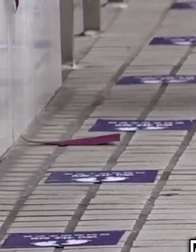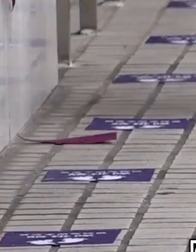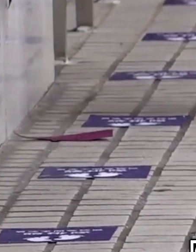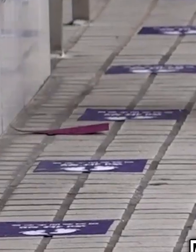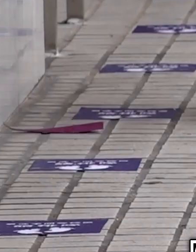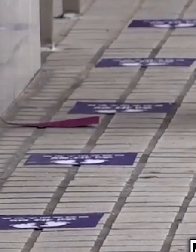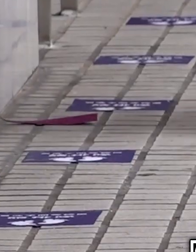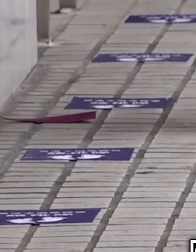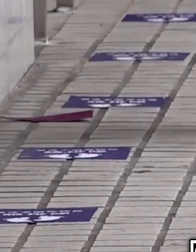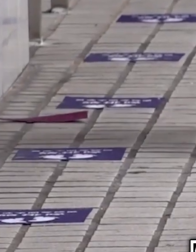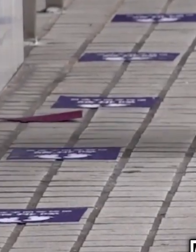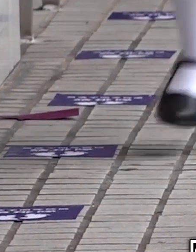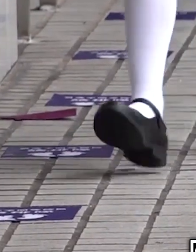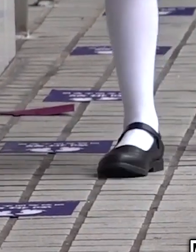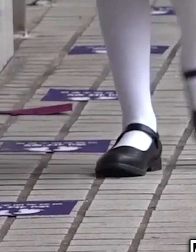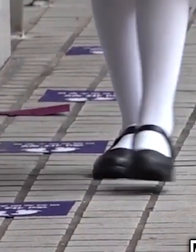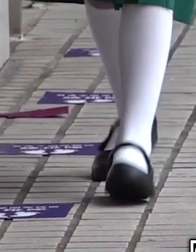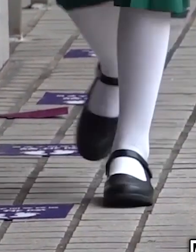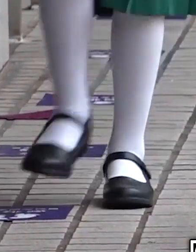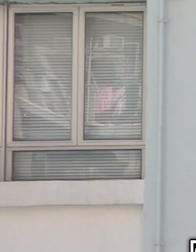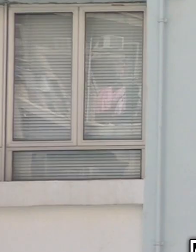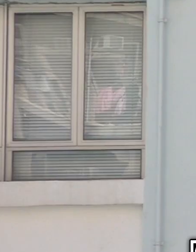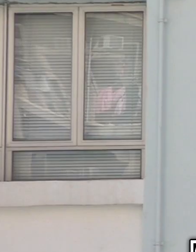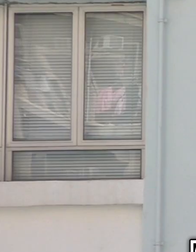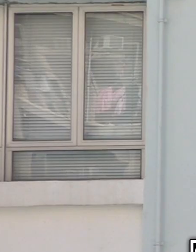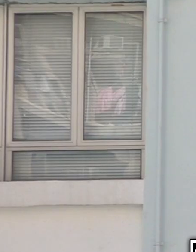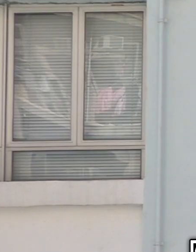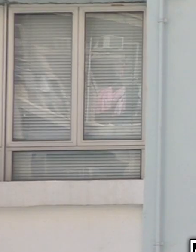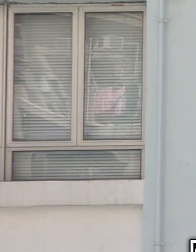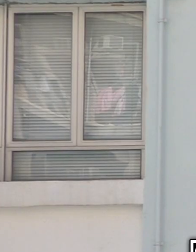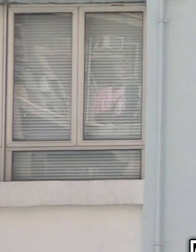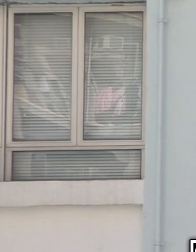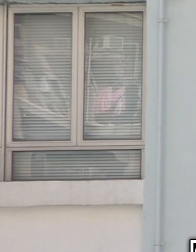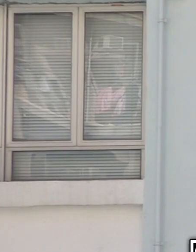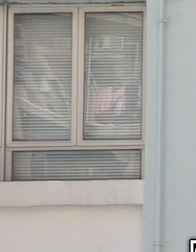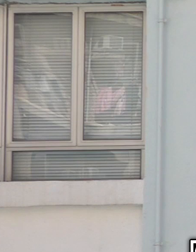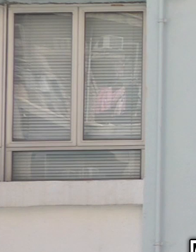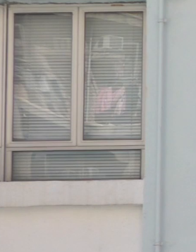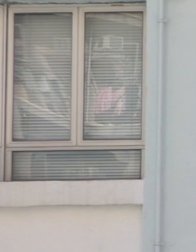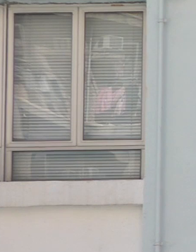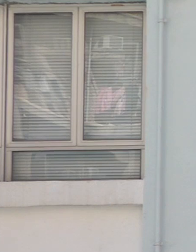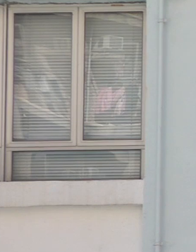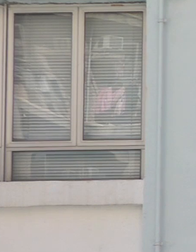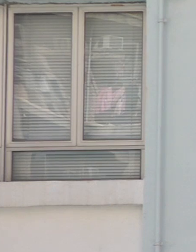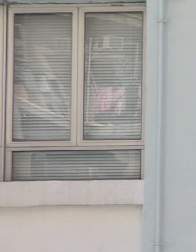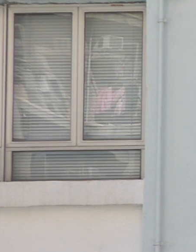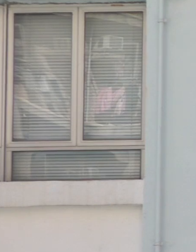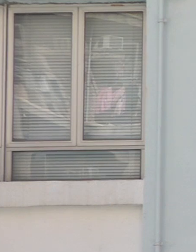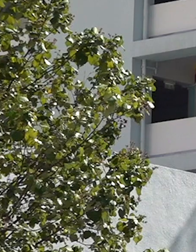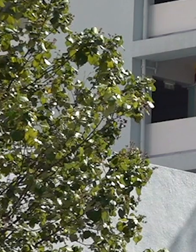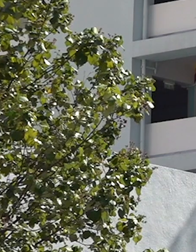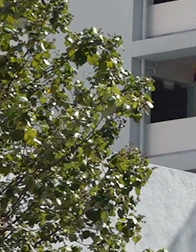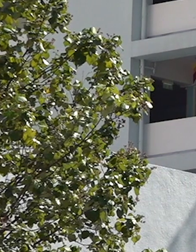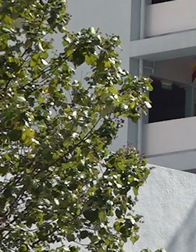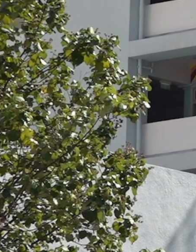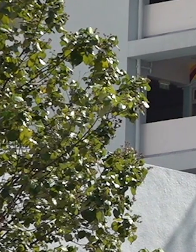了有一間的小學有兩名的學生是受影響之外，其餘的學校都是只